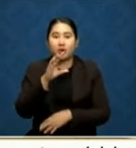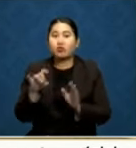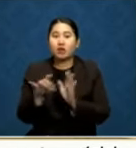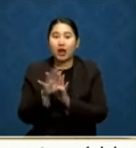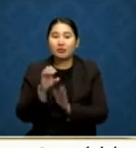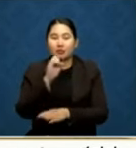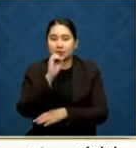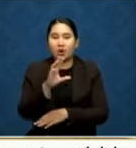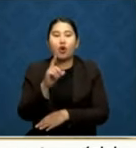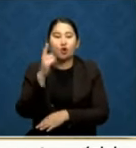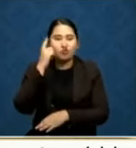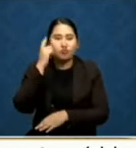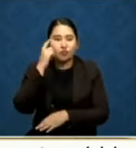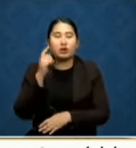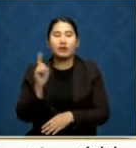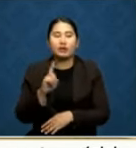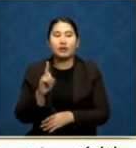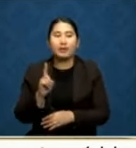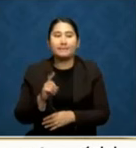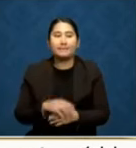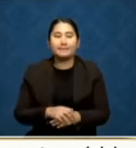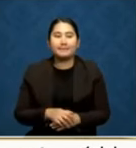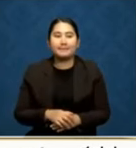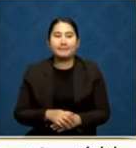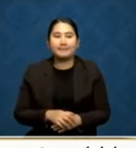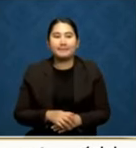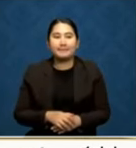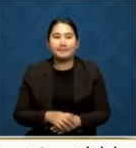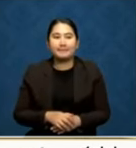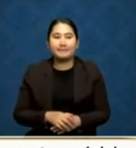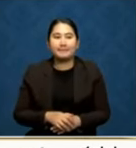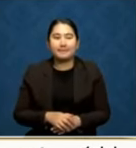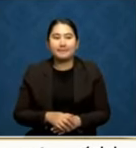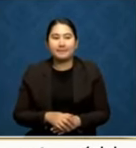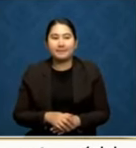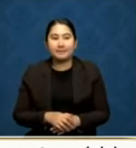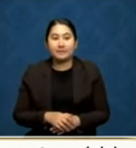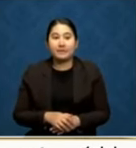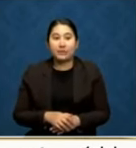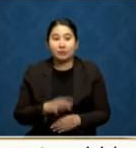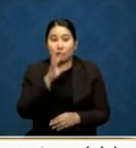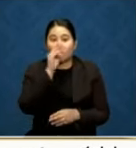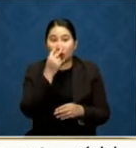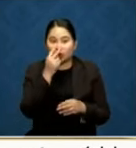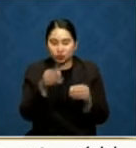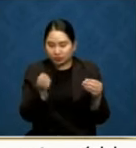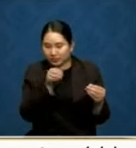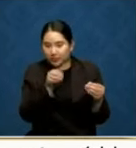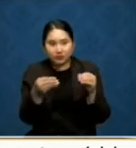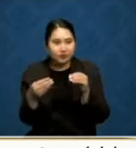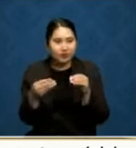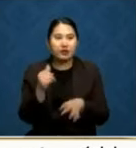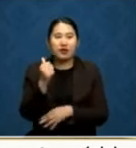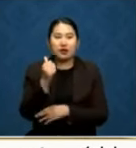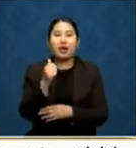ุท้าย แลวบอกเลยจะรวาเราอานทุกหนาไม่จำเป็ครับ ไม่เชอหนหงมาดอตั้งอาจ